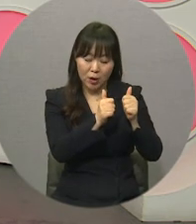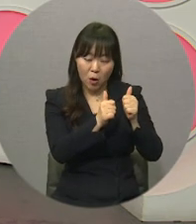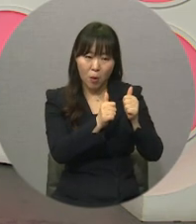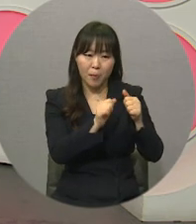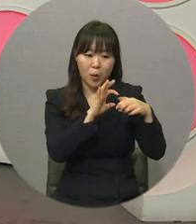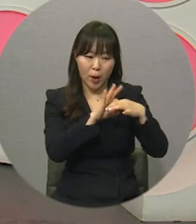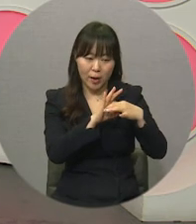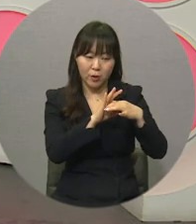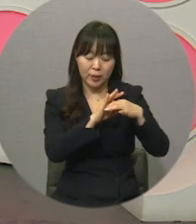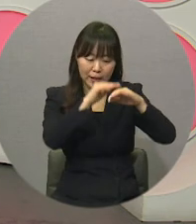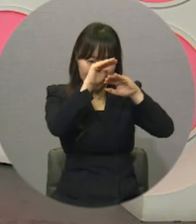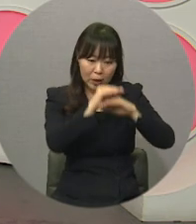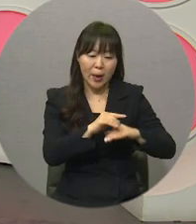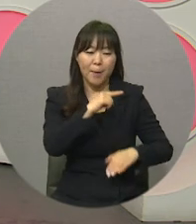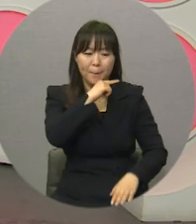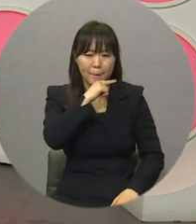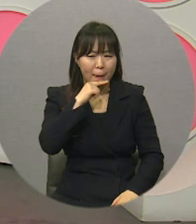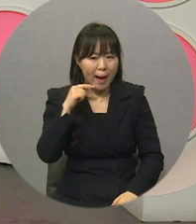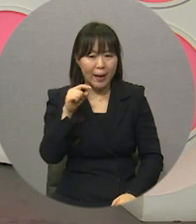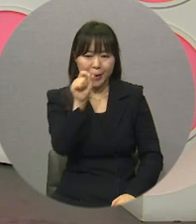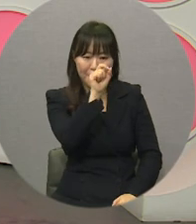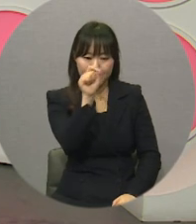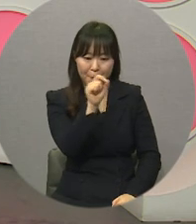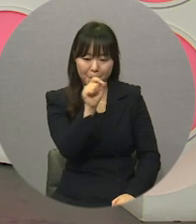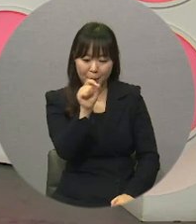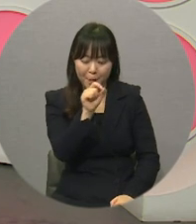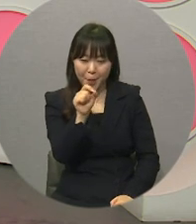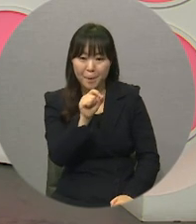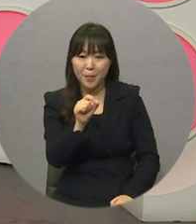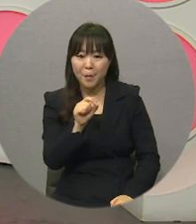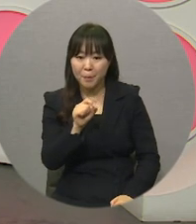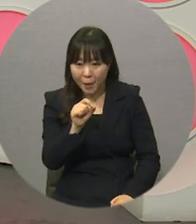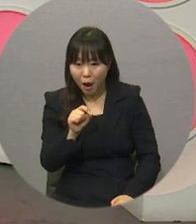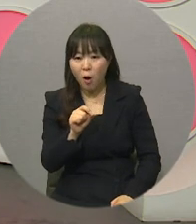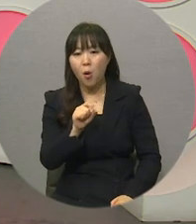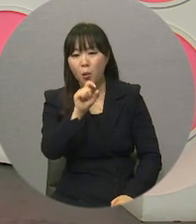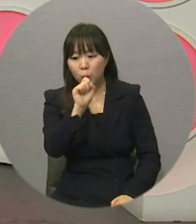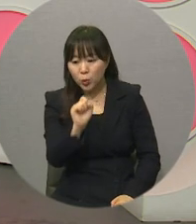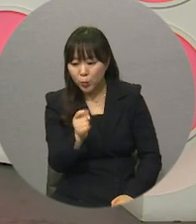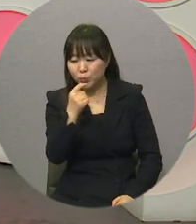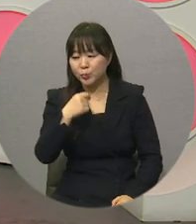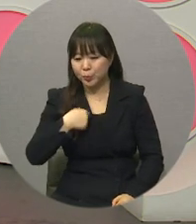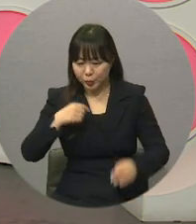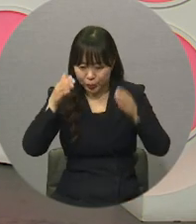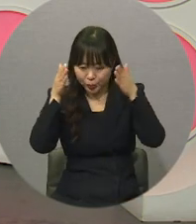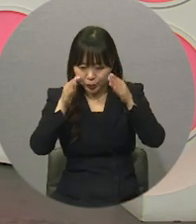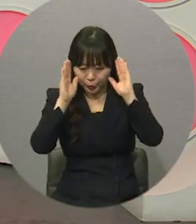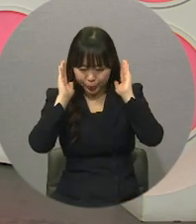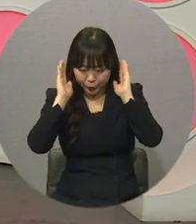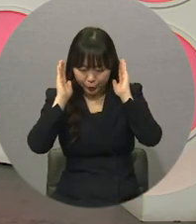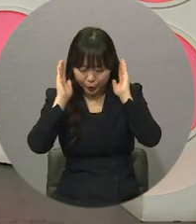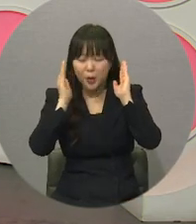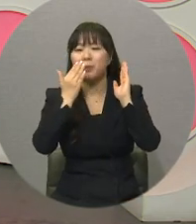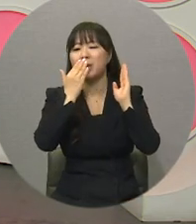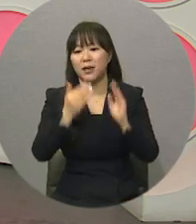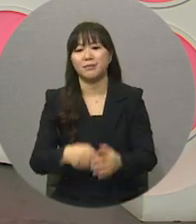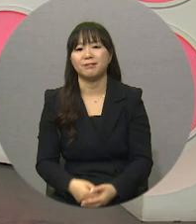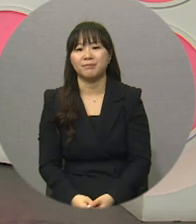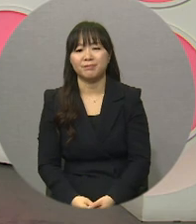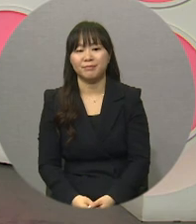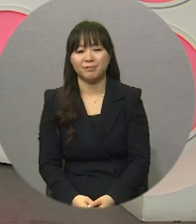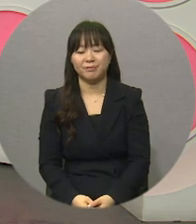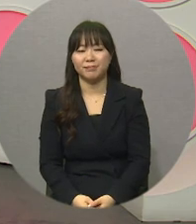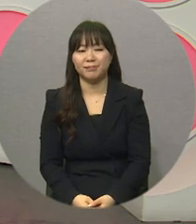제출된 부분을 빨간색 볼펜으로 표시해 둔 덕에 그 부분을 집중적으로 공부를 할수